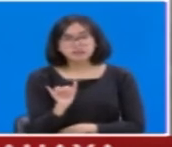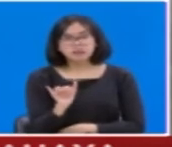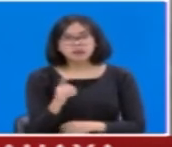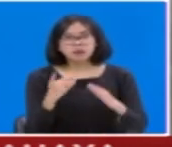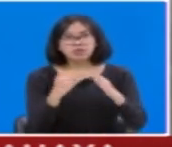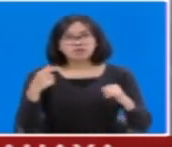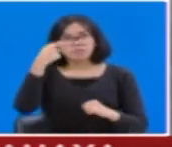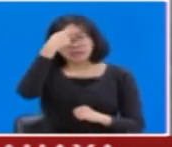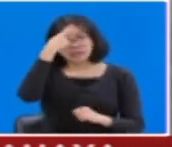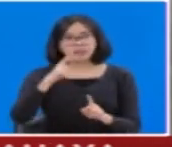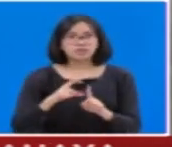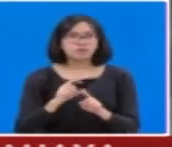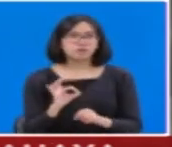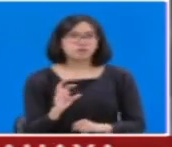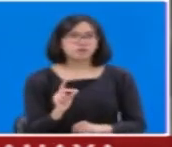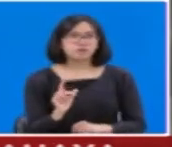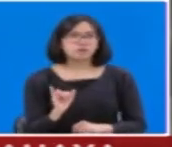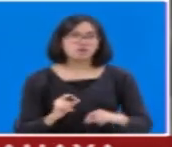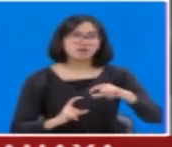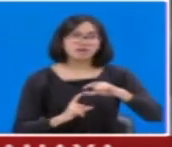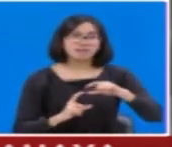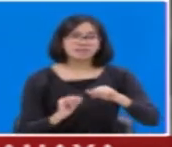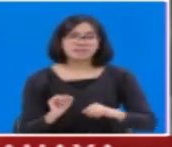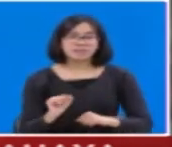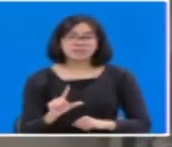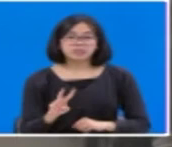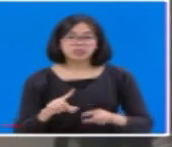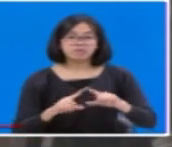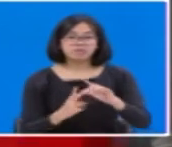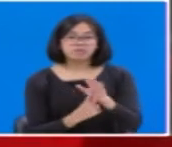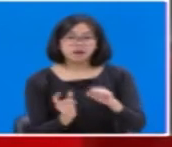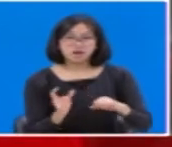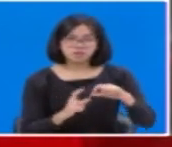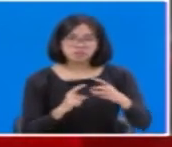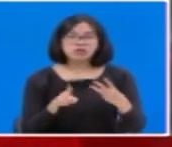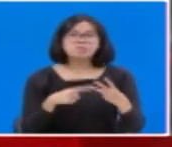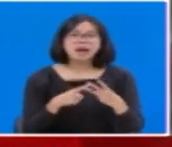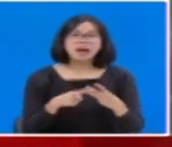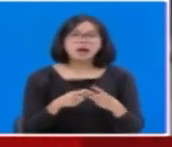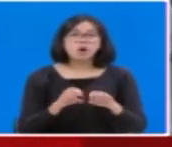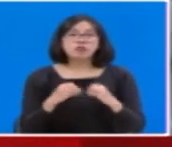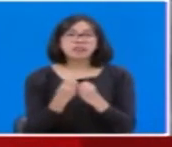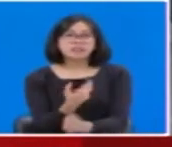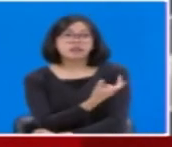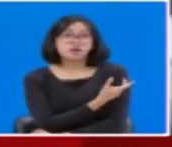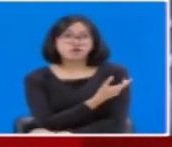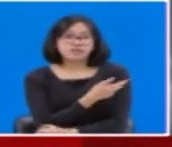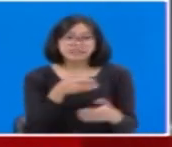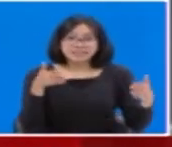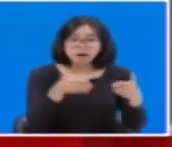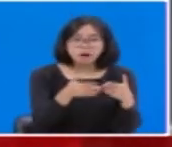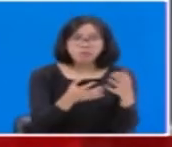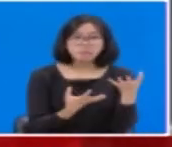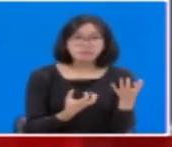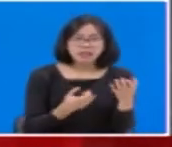Rumah Sakit Doris Silvanus Palangkaraya dan Ikatan Dokter Indonesia Cabang Palangkaraya juga telah memberikan